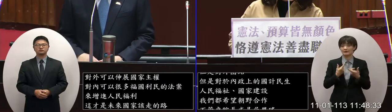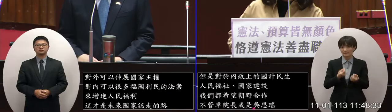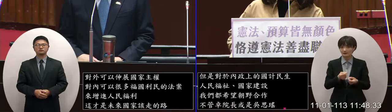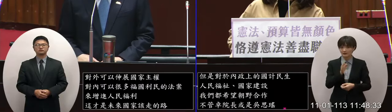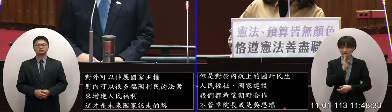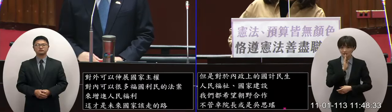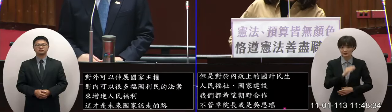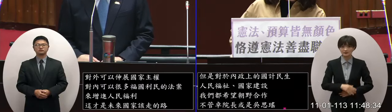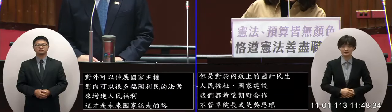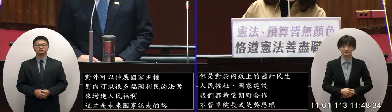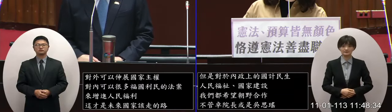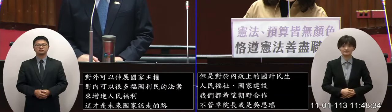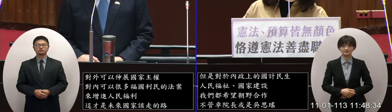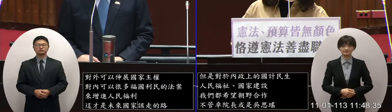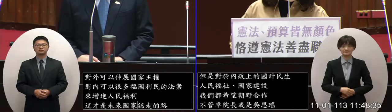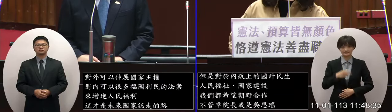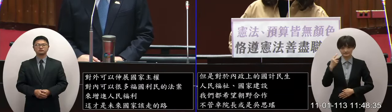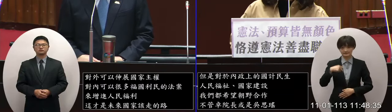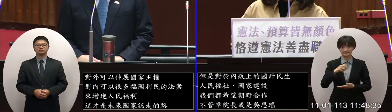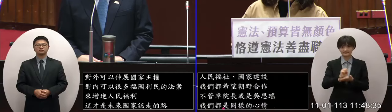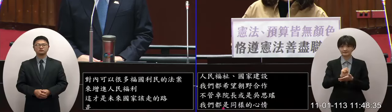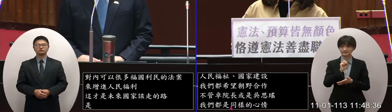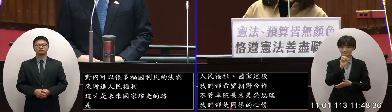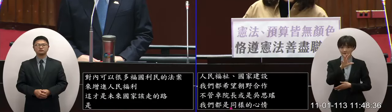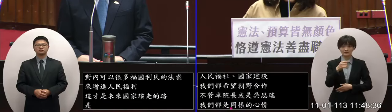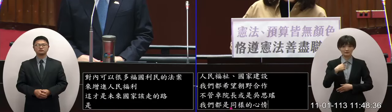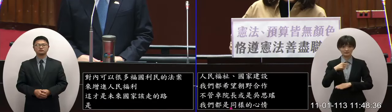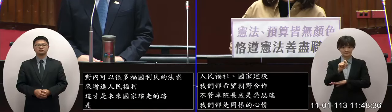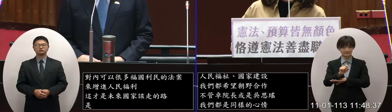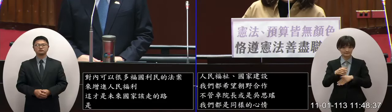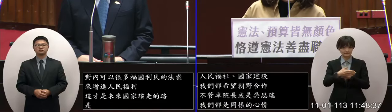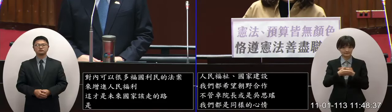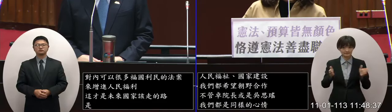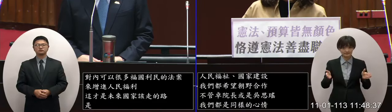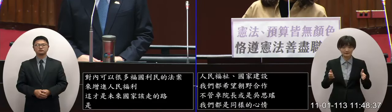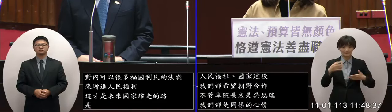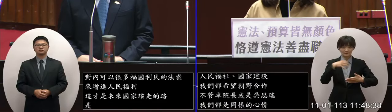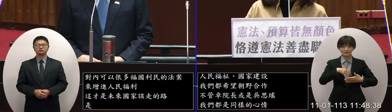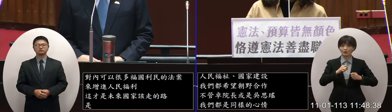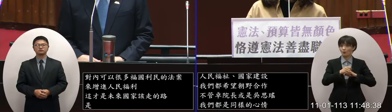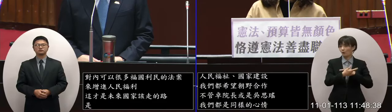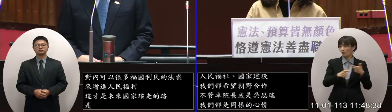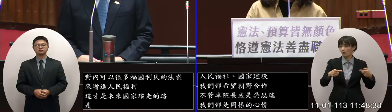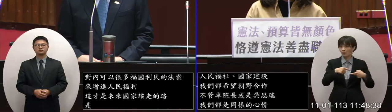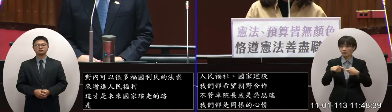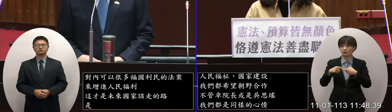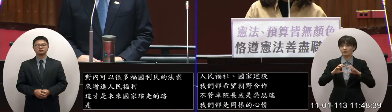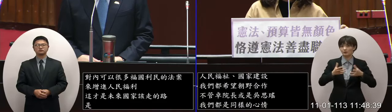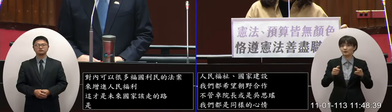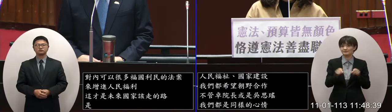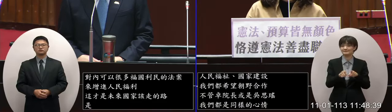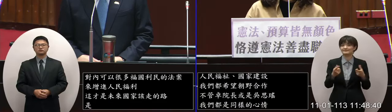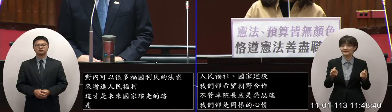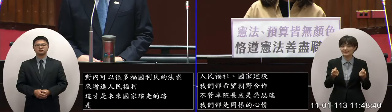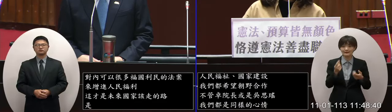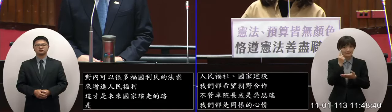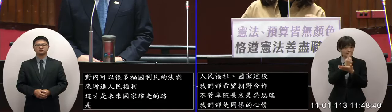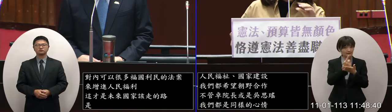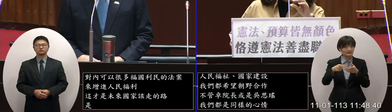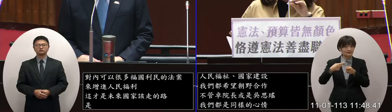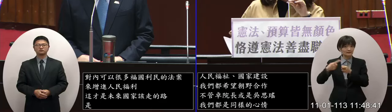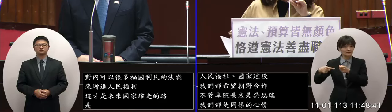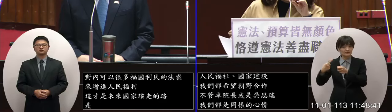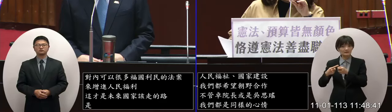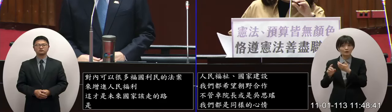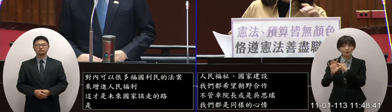页，跟您分享啊，我的办公室呢是个联合国，每年都有很多从国际